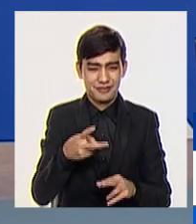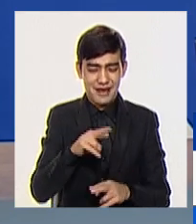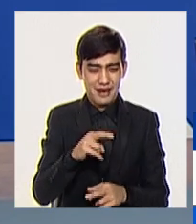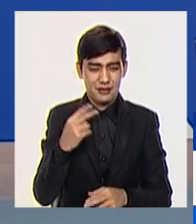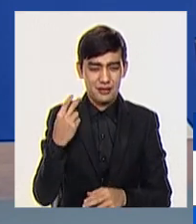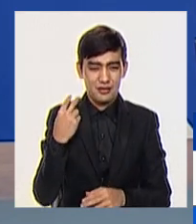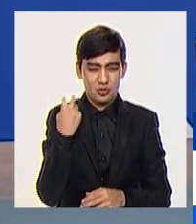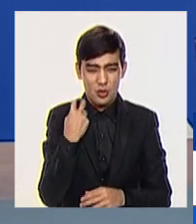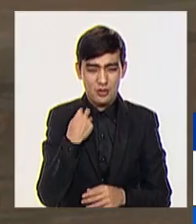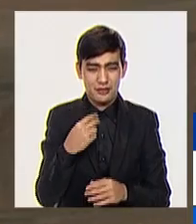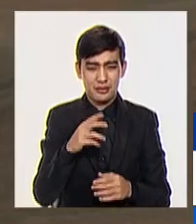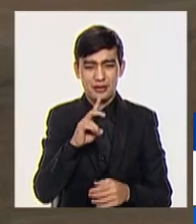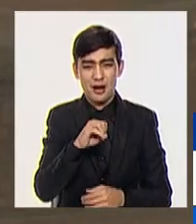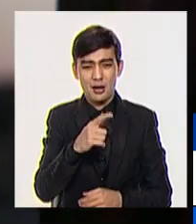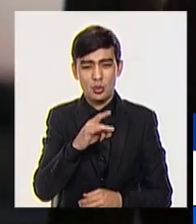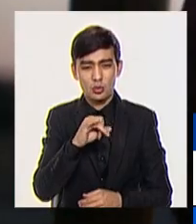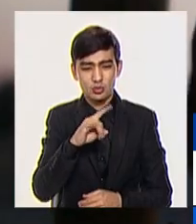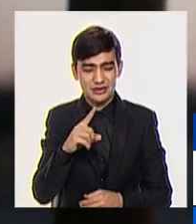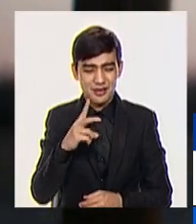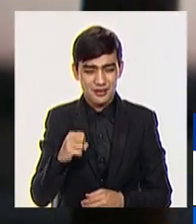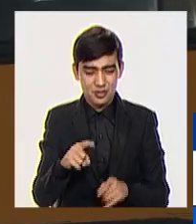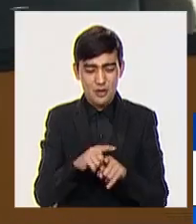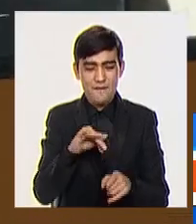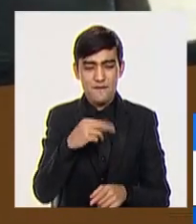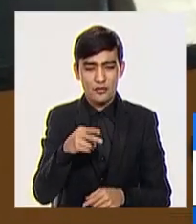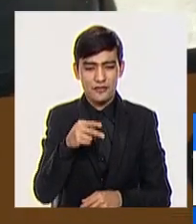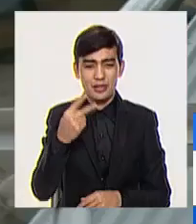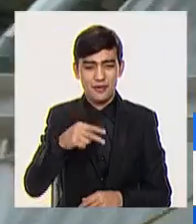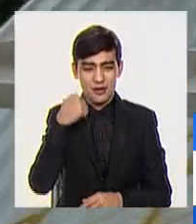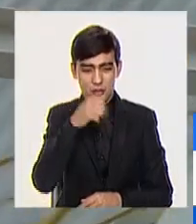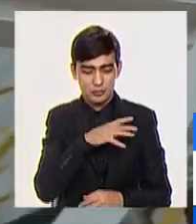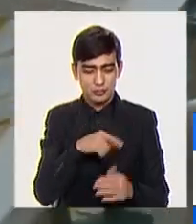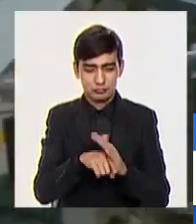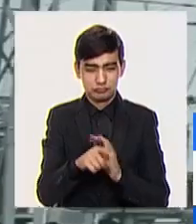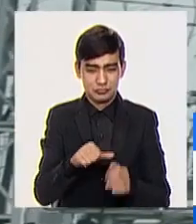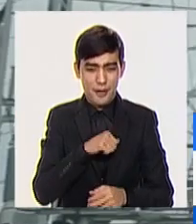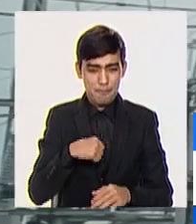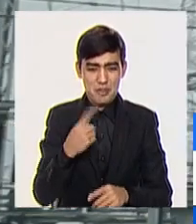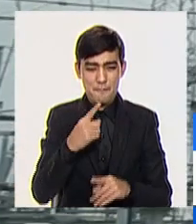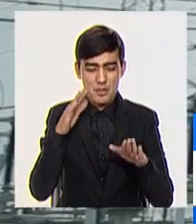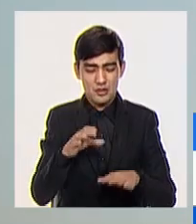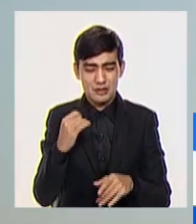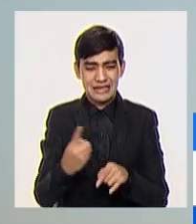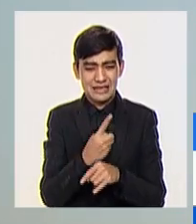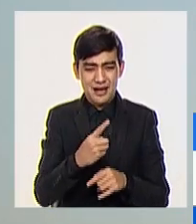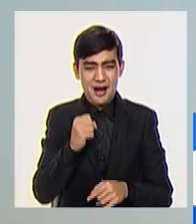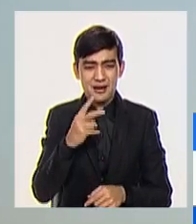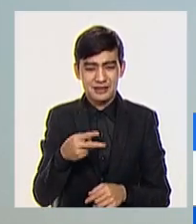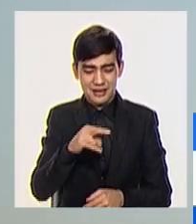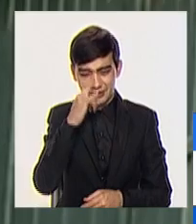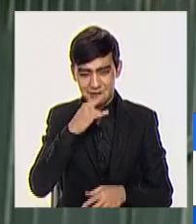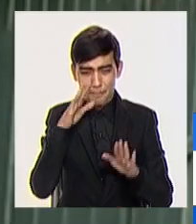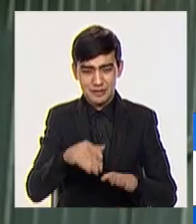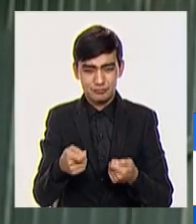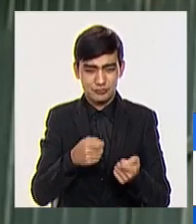долговой нагрузки. В 2020 году фонд поставил рекорд по выплатам дивидендов единственному акционеру – правительству Казахстана в